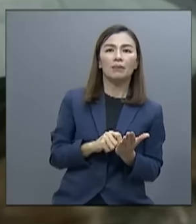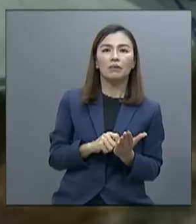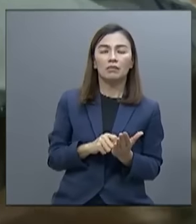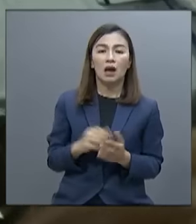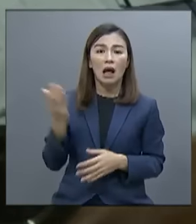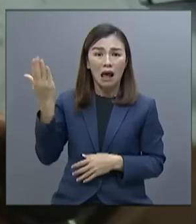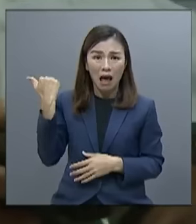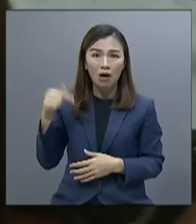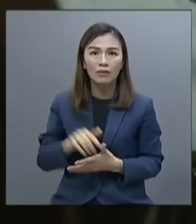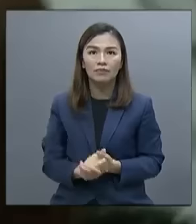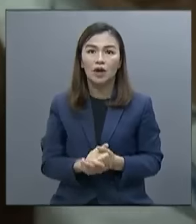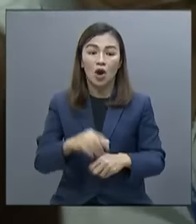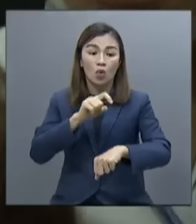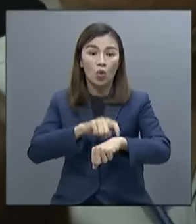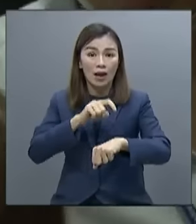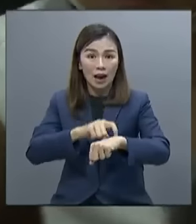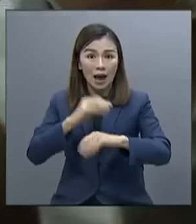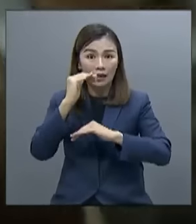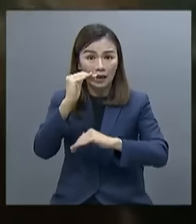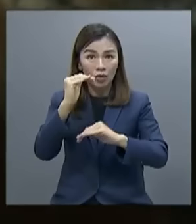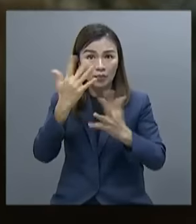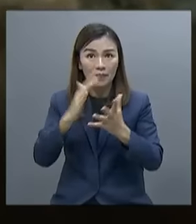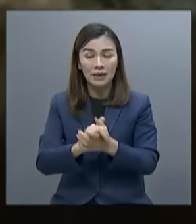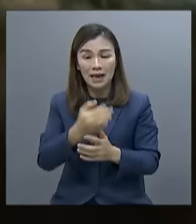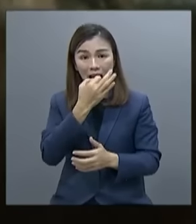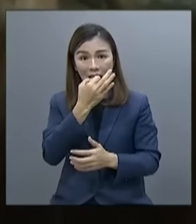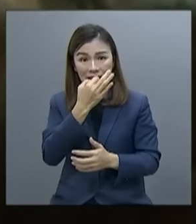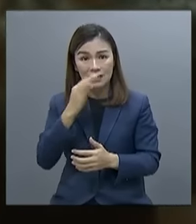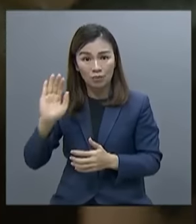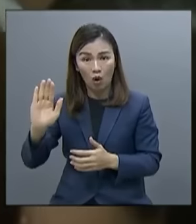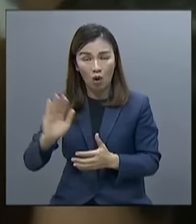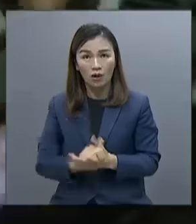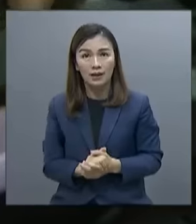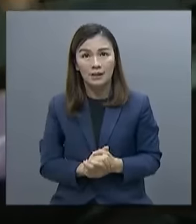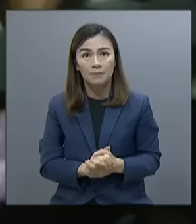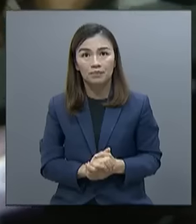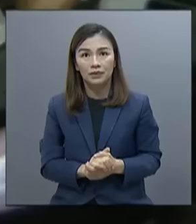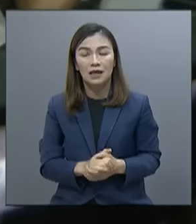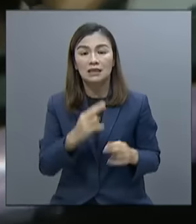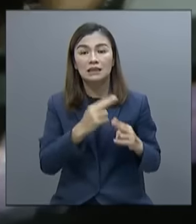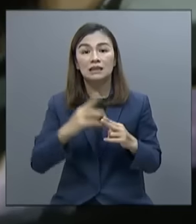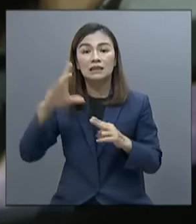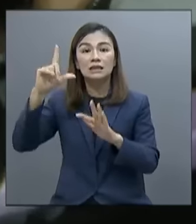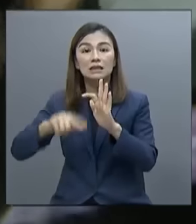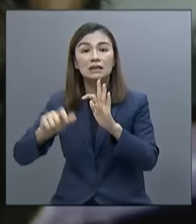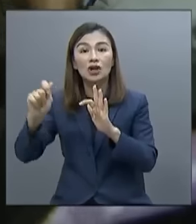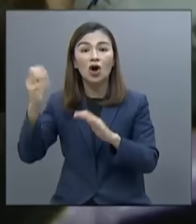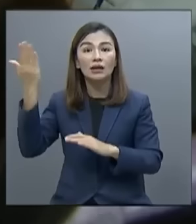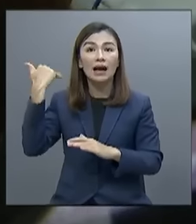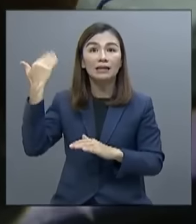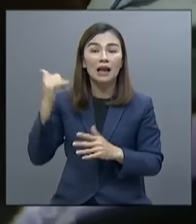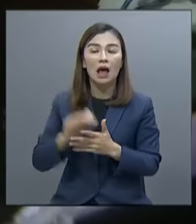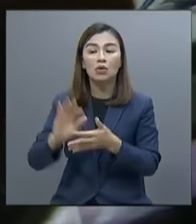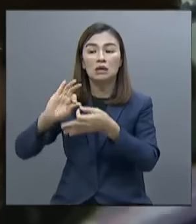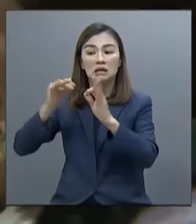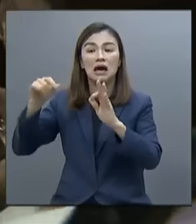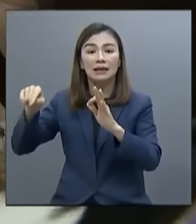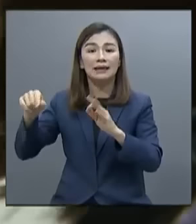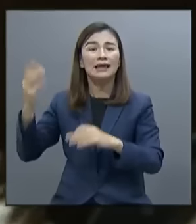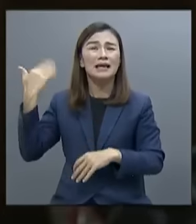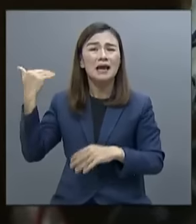นดระยะเวลาจะเอาผิดกับเรื่องของจริยธรรมนะยกเคสของคุณช่อพันนิกาวานิชที่เคยถูกสอยเรื่องนี้มาก่อนหน้าด้ว